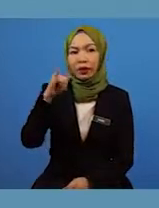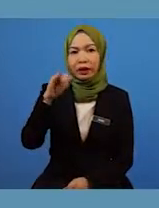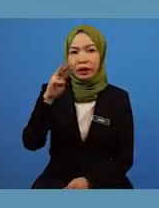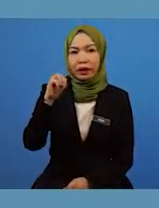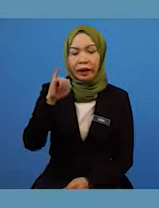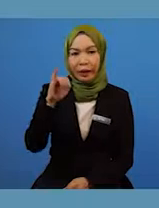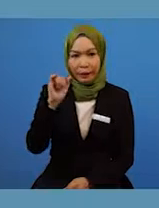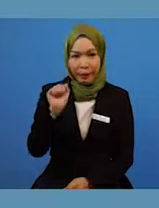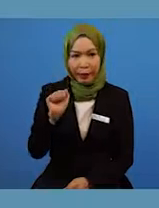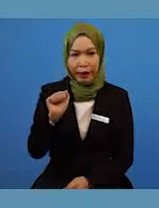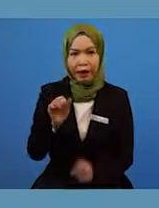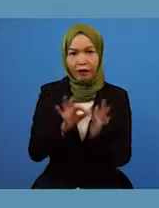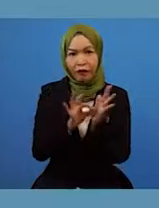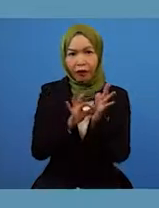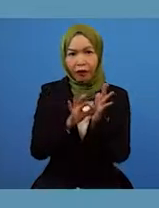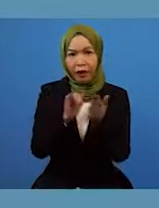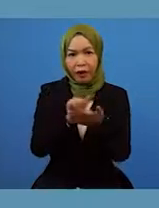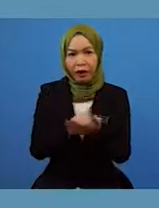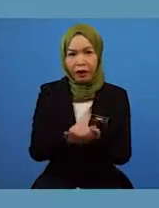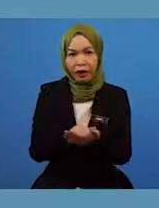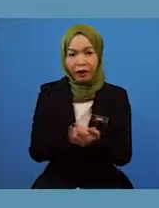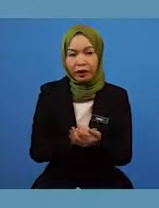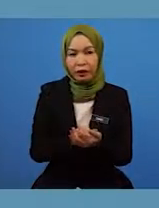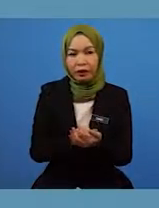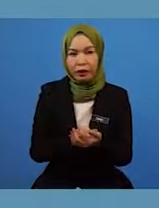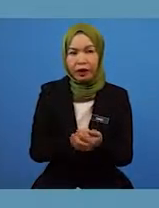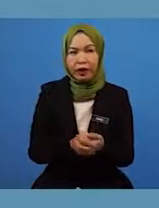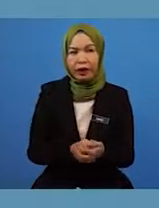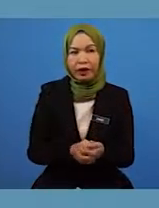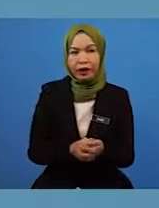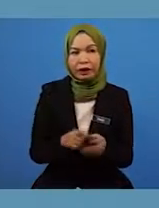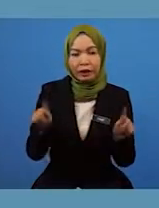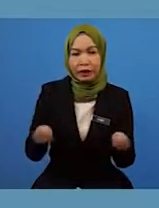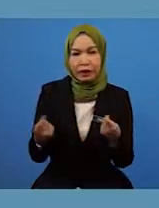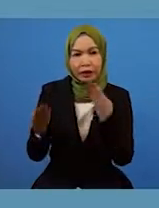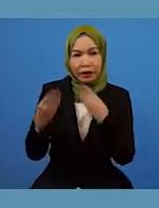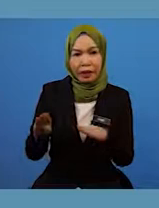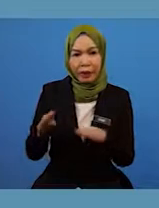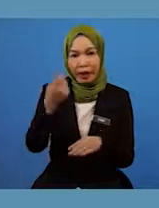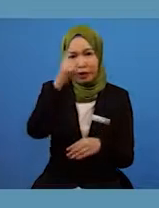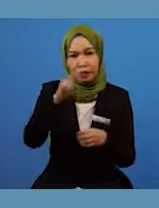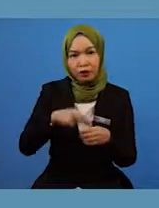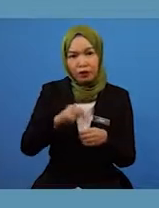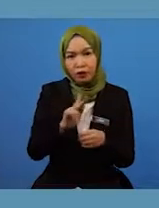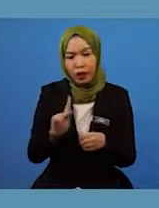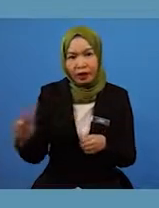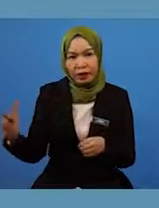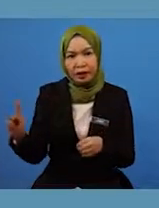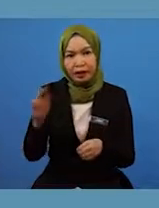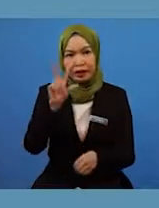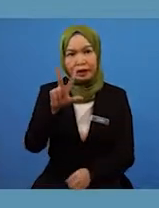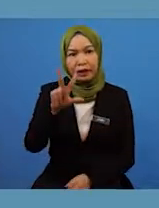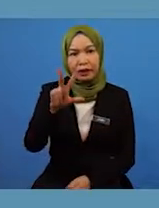C3H7OH bertindak balas dengan 9/2O2 menghasilkan